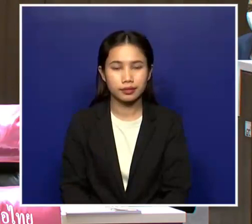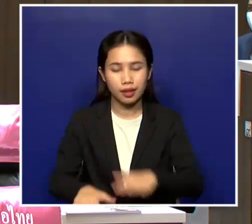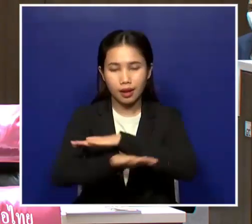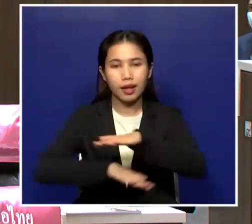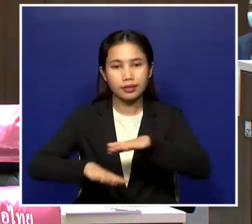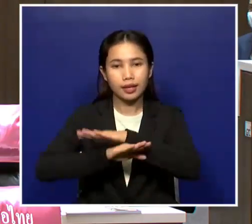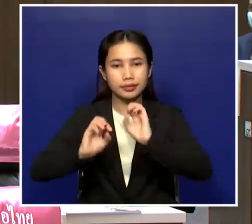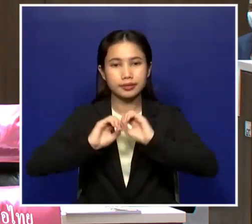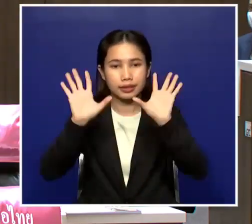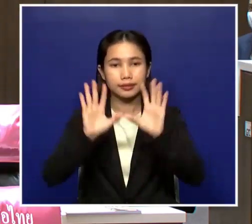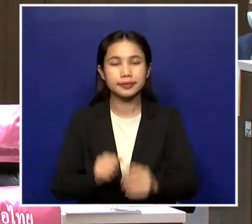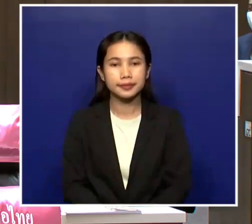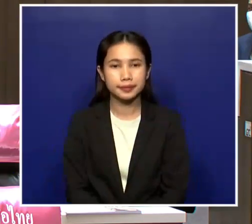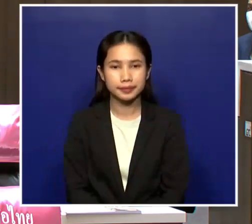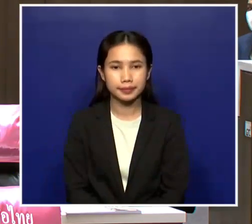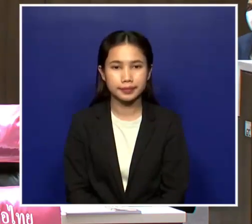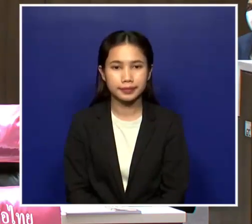น